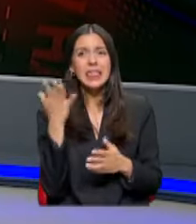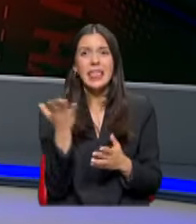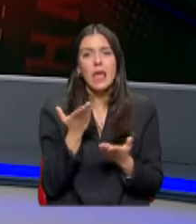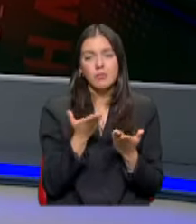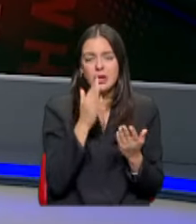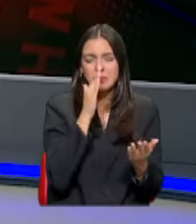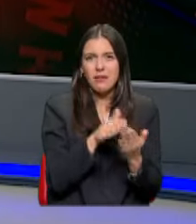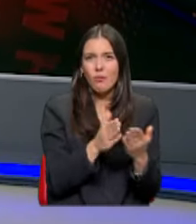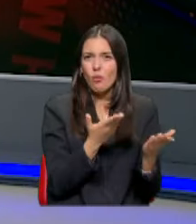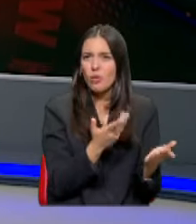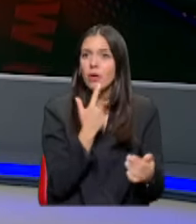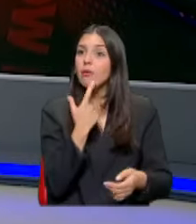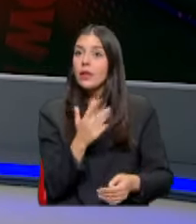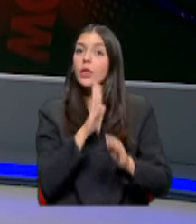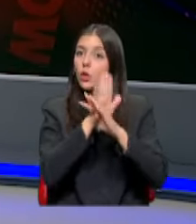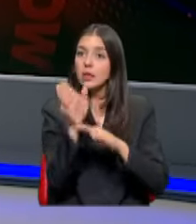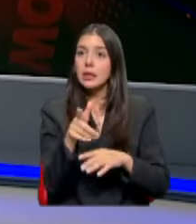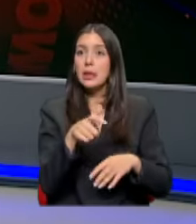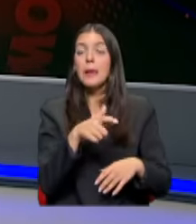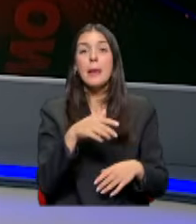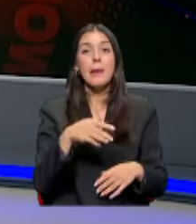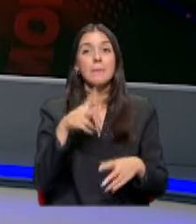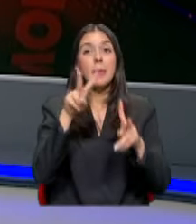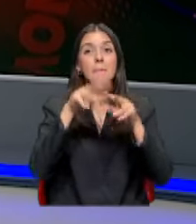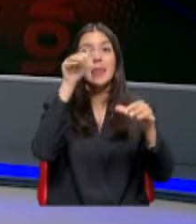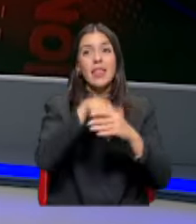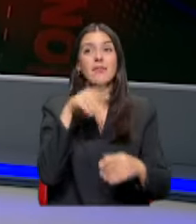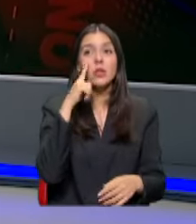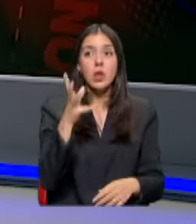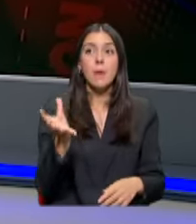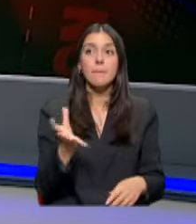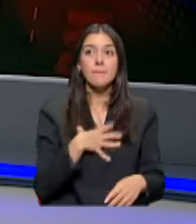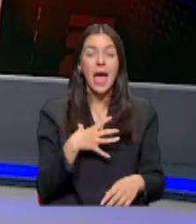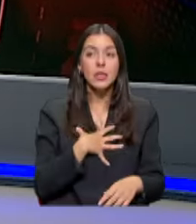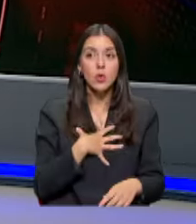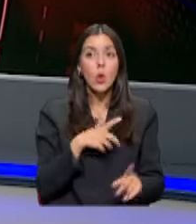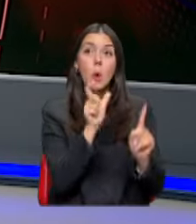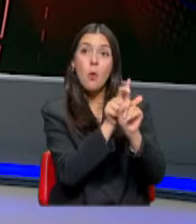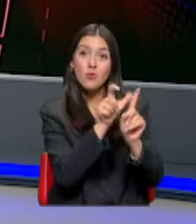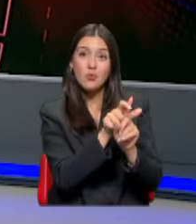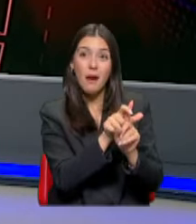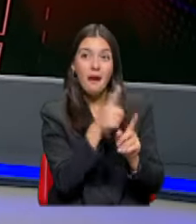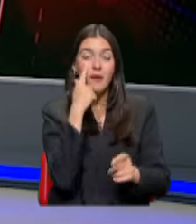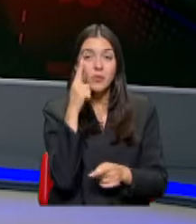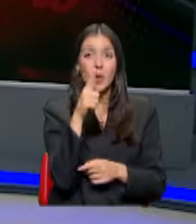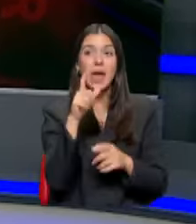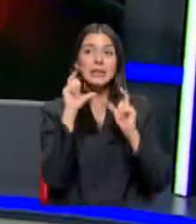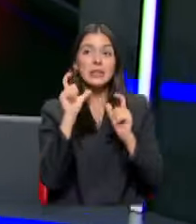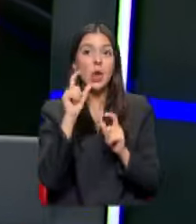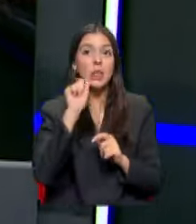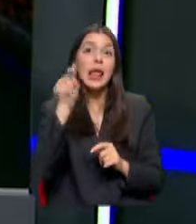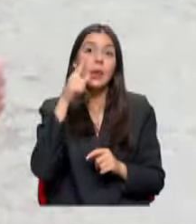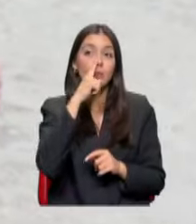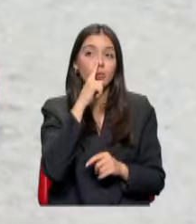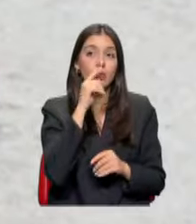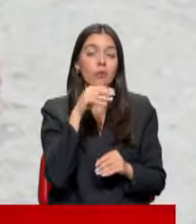münasebet dedirtti bize. Gitti milletvekili patronu savunmak SGK il müdürüne düştü.